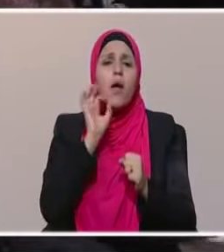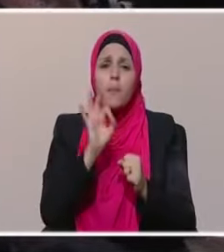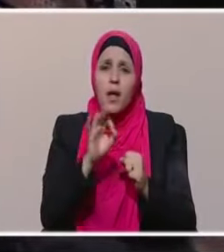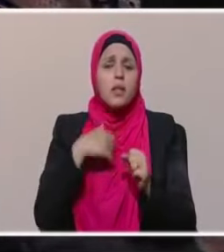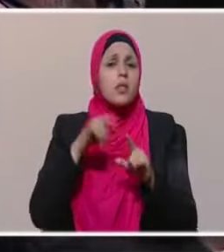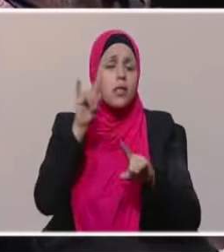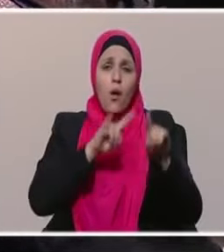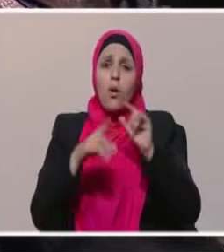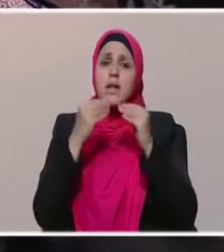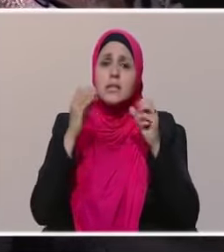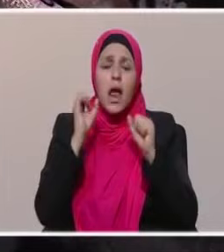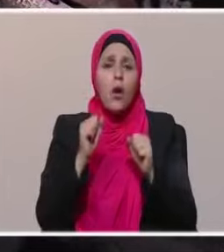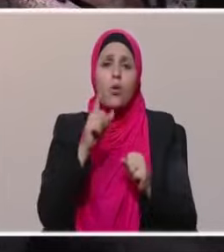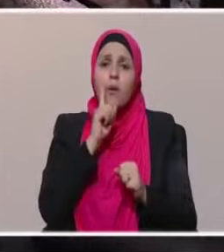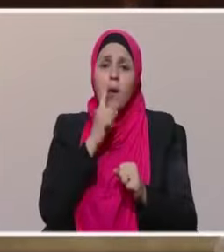دورت عليك كتير يا امي.